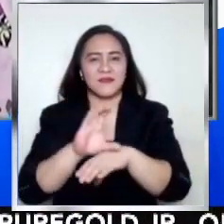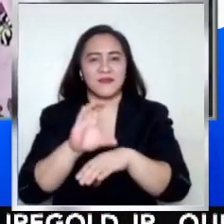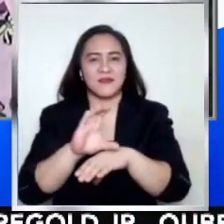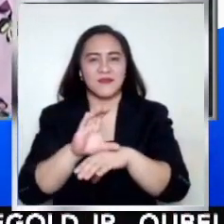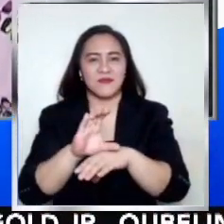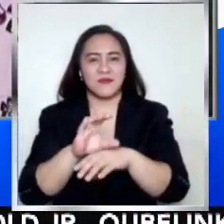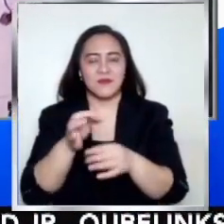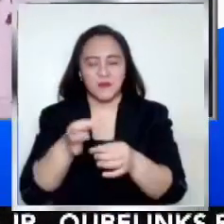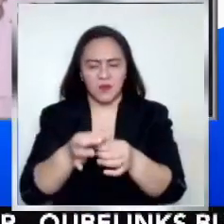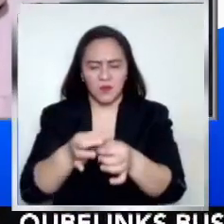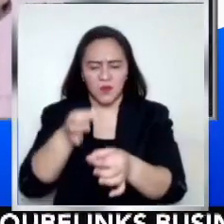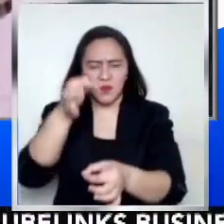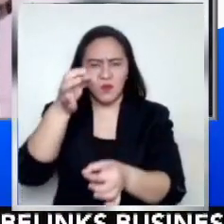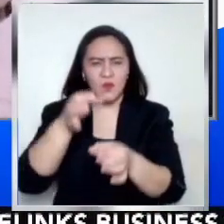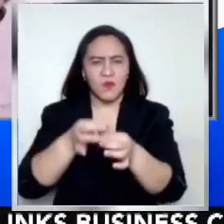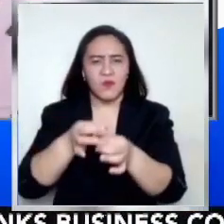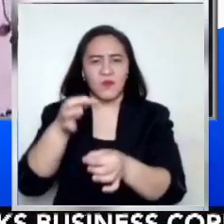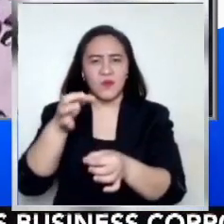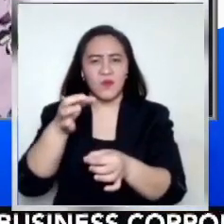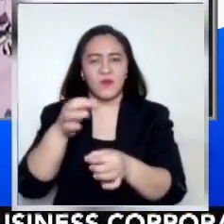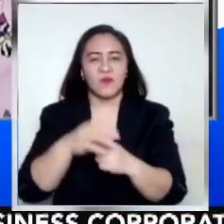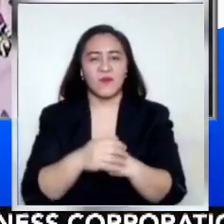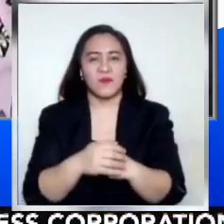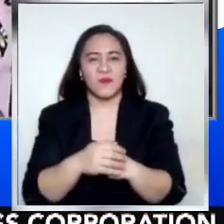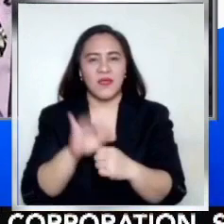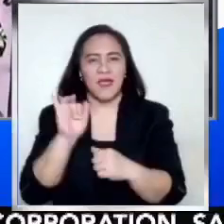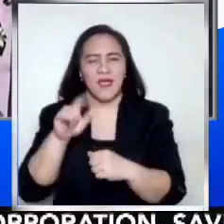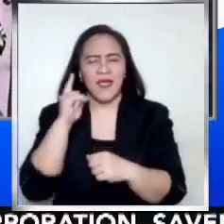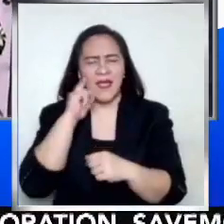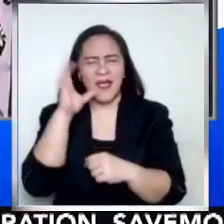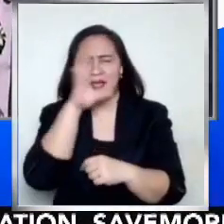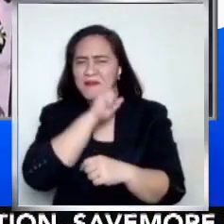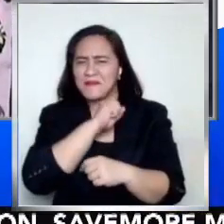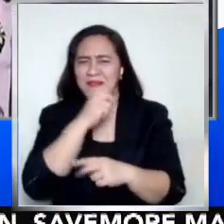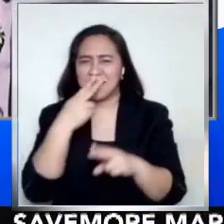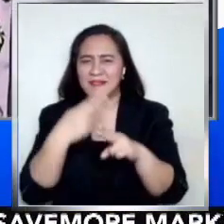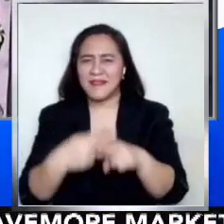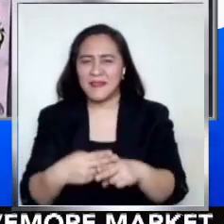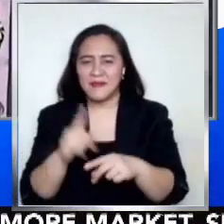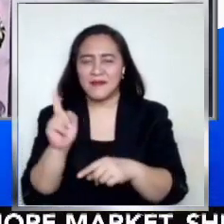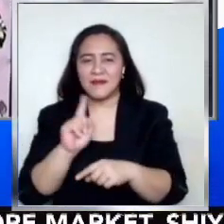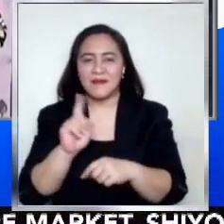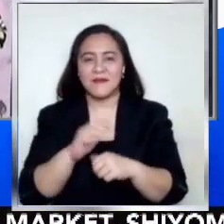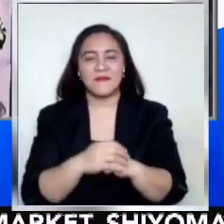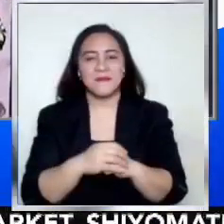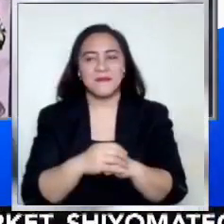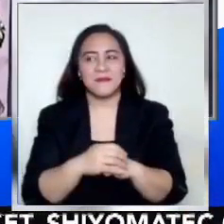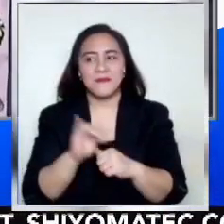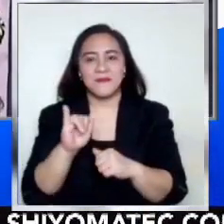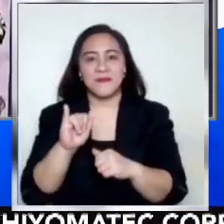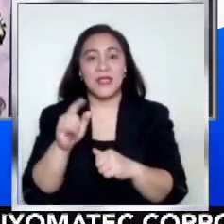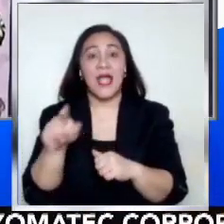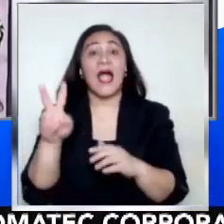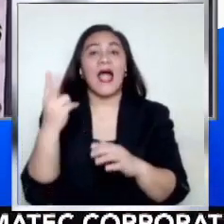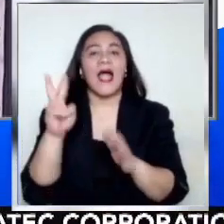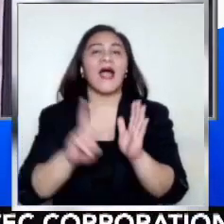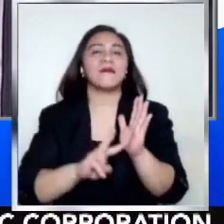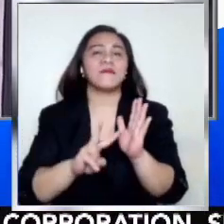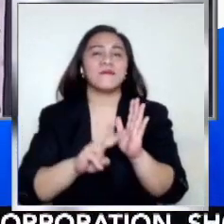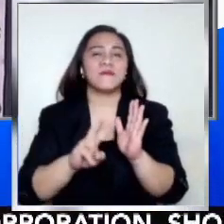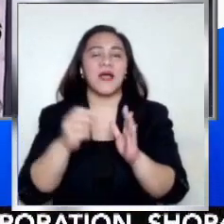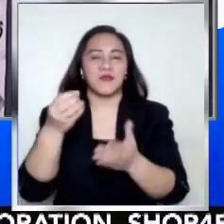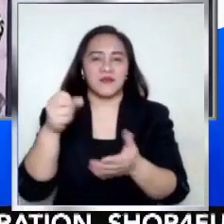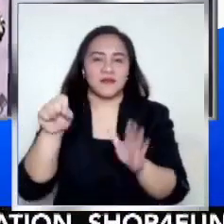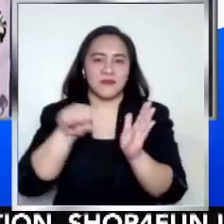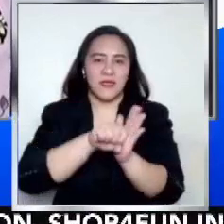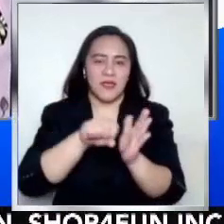ano? Hay, oo nga, naku, ano na nga tawag doon? Yung nasa tube. Yun po yung puto bumbong. Puto bumbong, bibingka. Yun yung